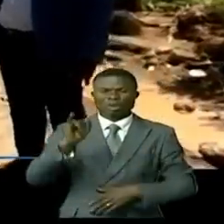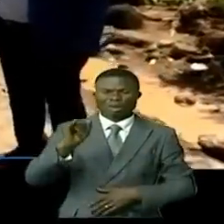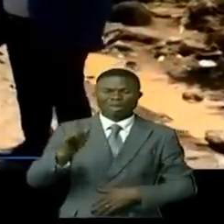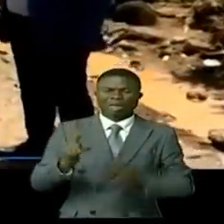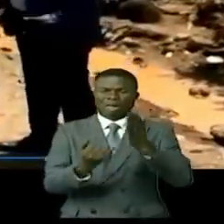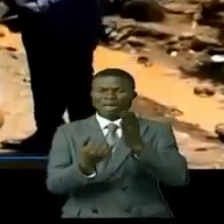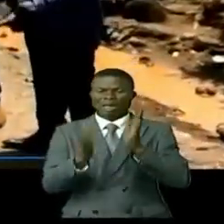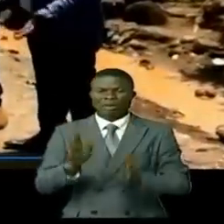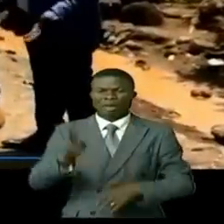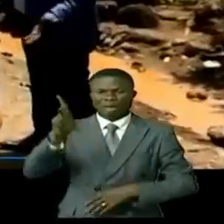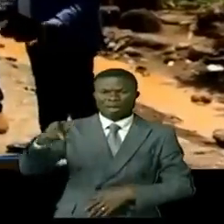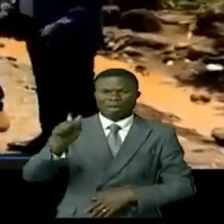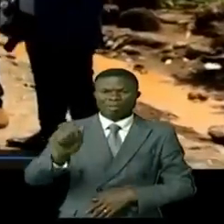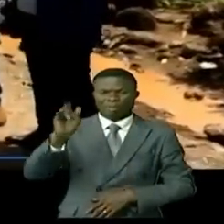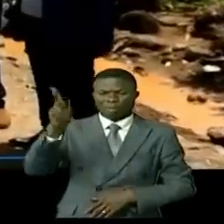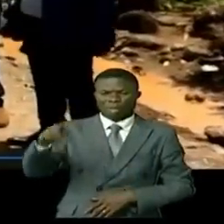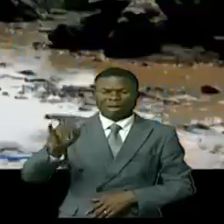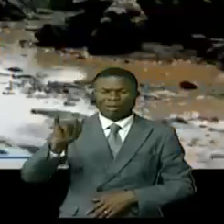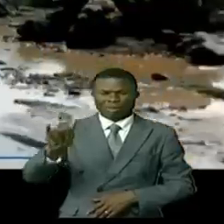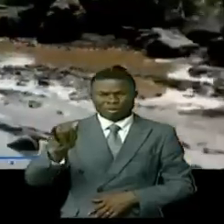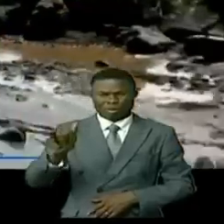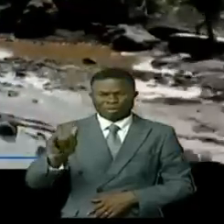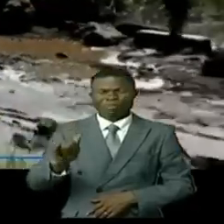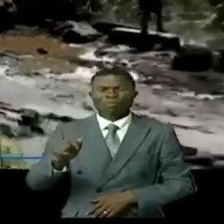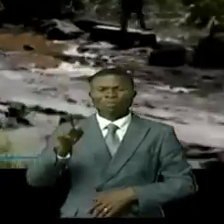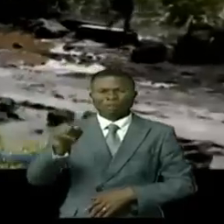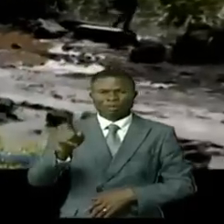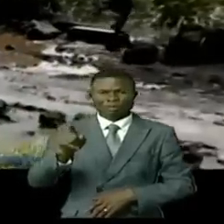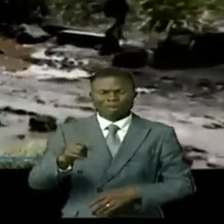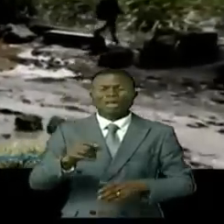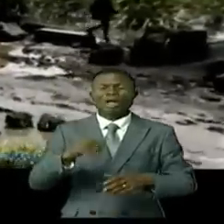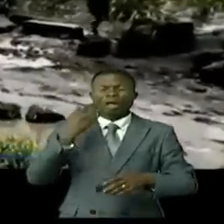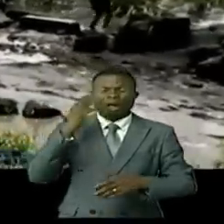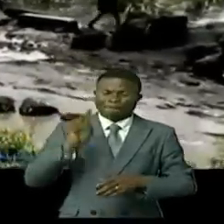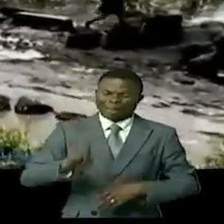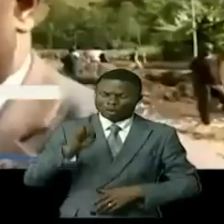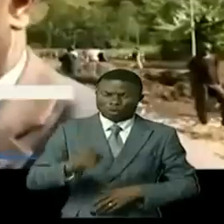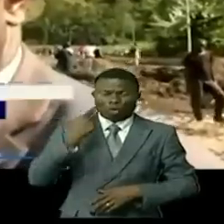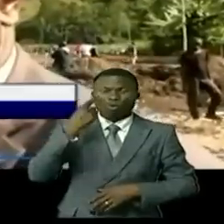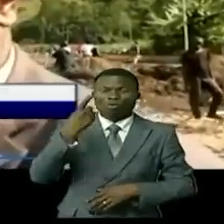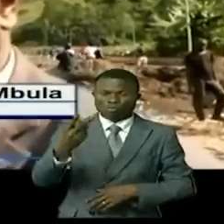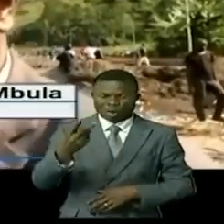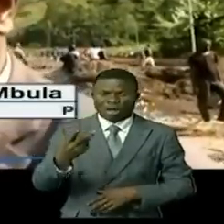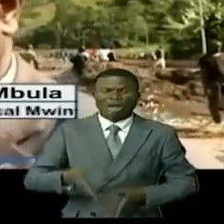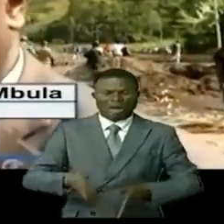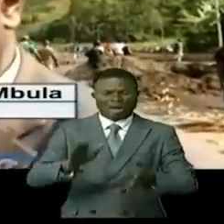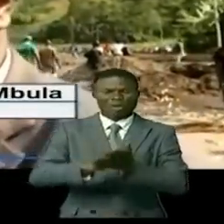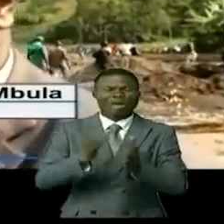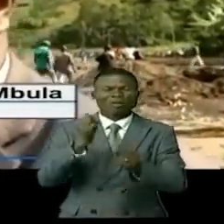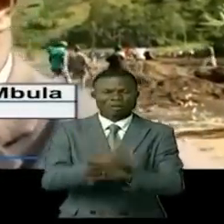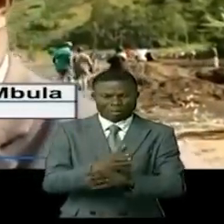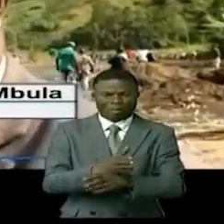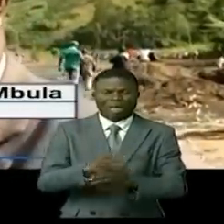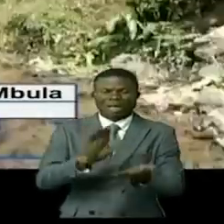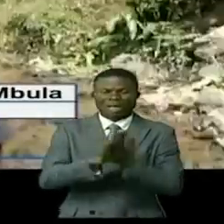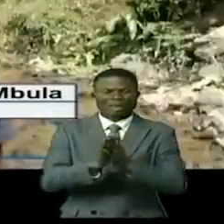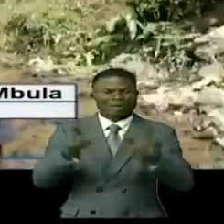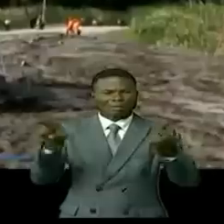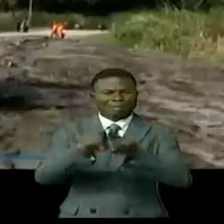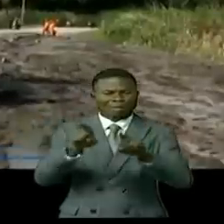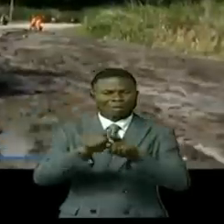Papi Mombéré Kassiouva, souhaite voir la matérialisation de la modernisation de cette route en standard